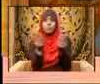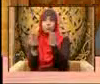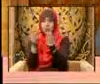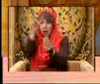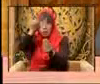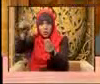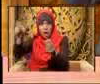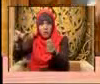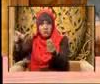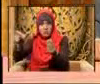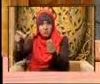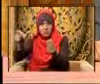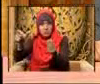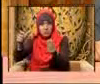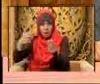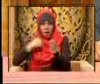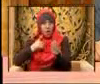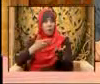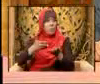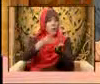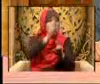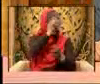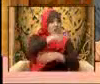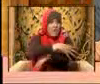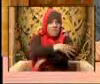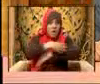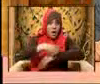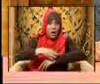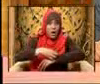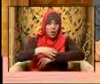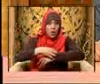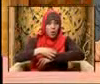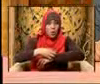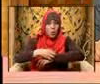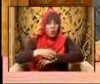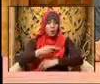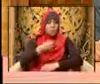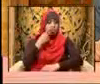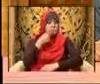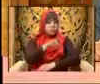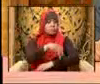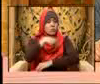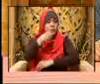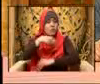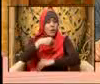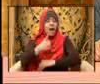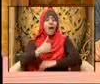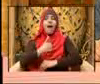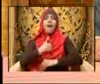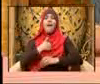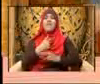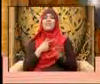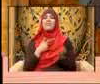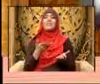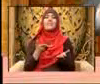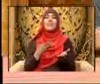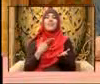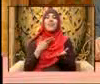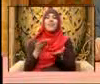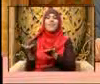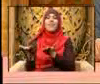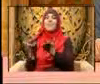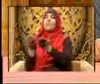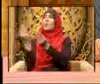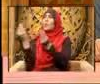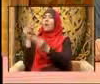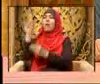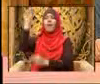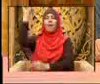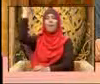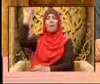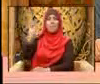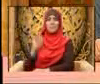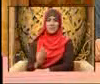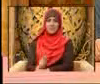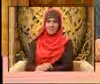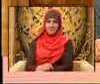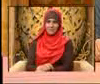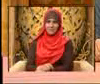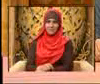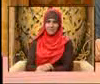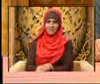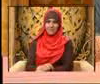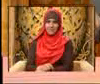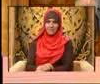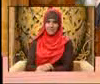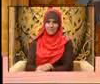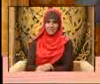عندما يتوجه إلى إنسان فقير وإلى إنسان محتاج إلى ربه سبحانه وتعالى، أليس هذا هو عين